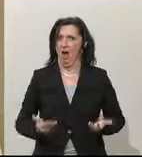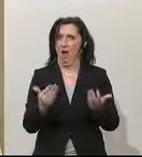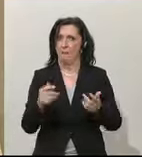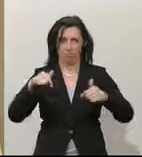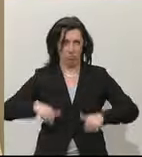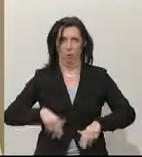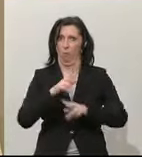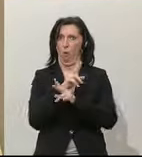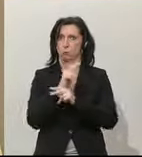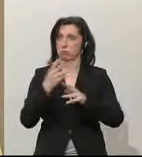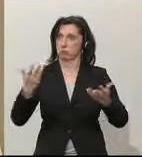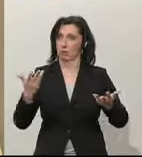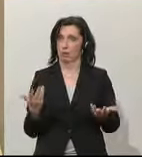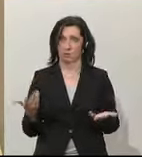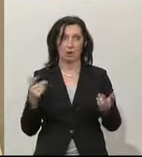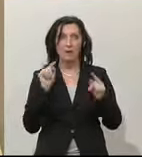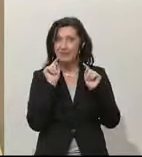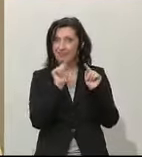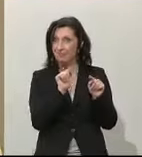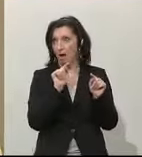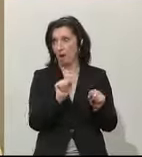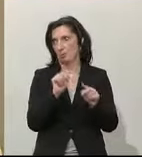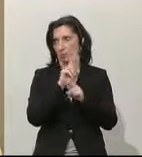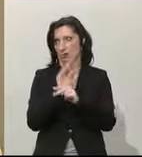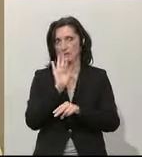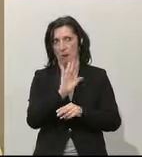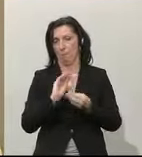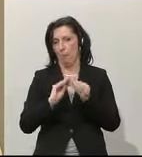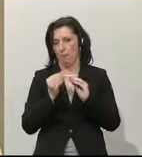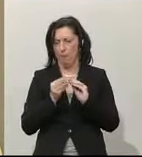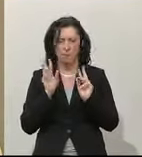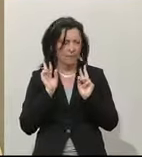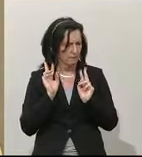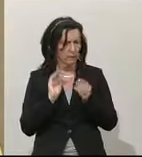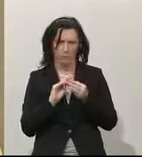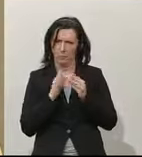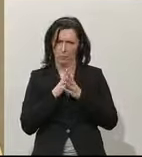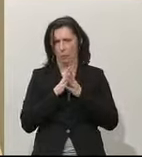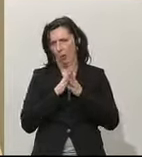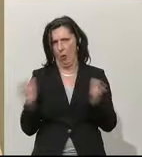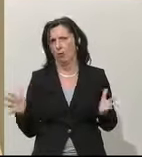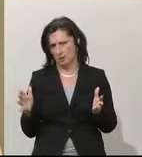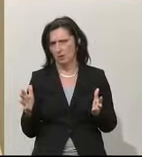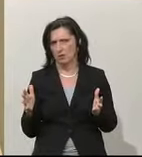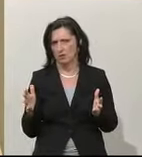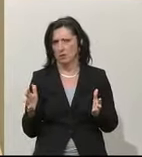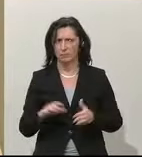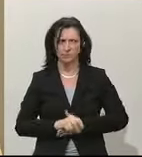Da drückt die Österreicherinnen und Österreicher der Schuh. Und das ist ein sehr schwerwiegendes Problem.